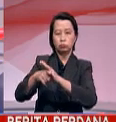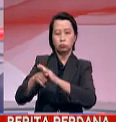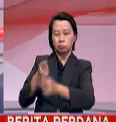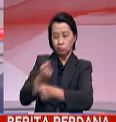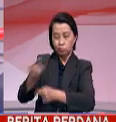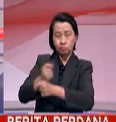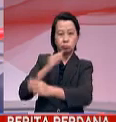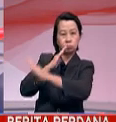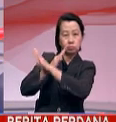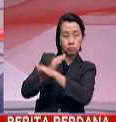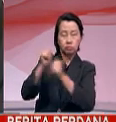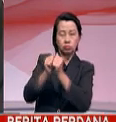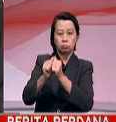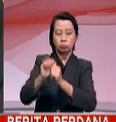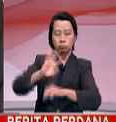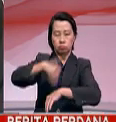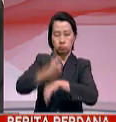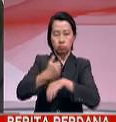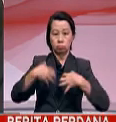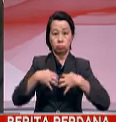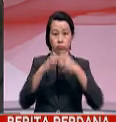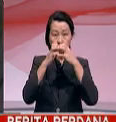diwujudkan.